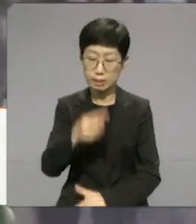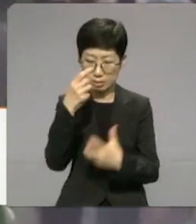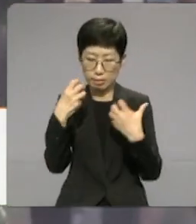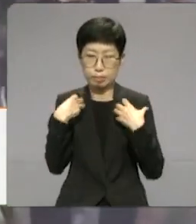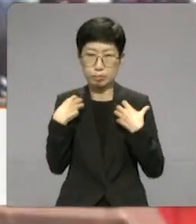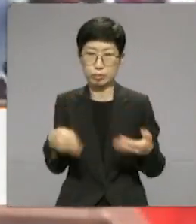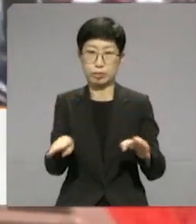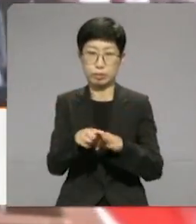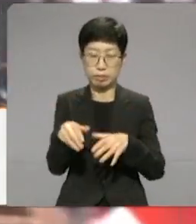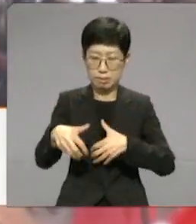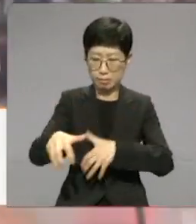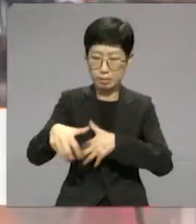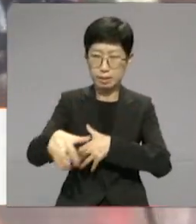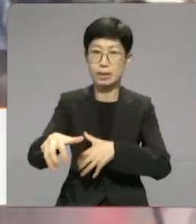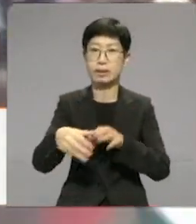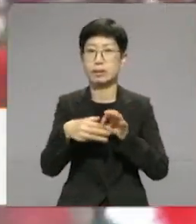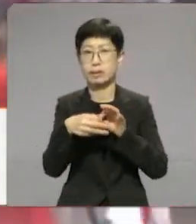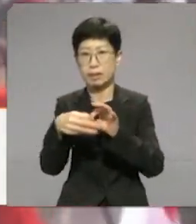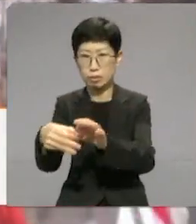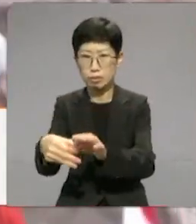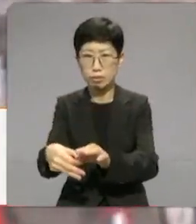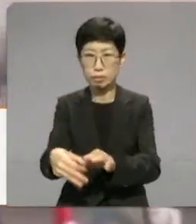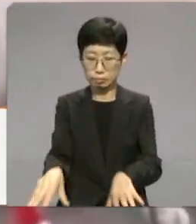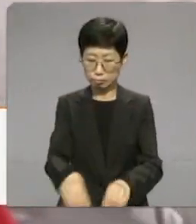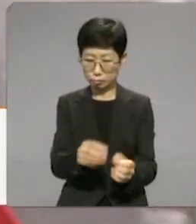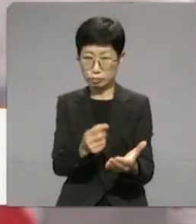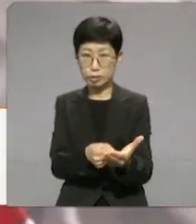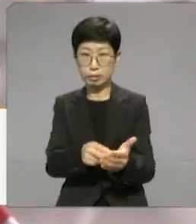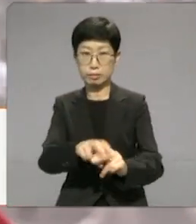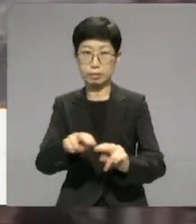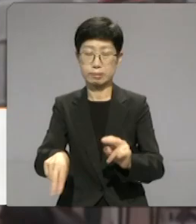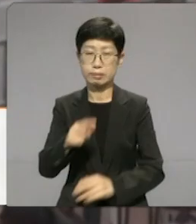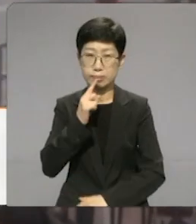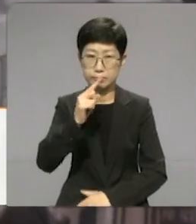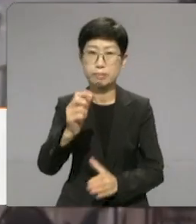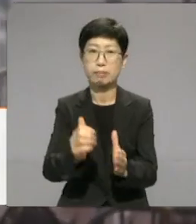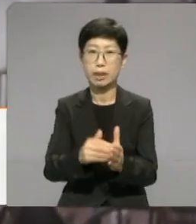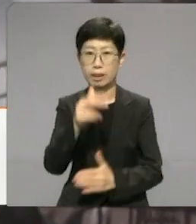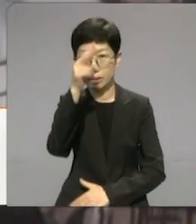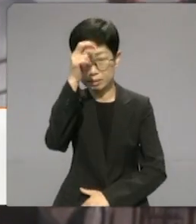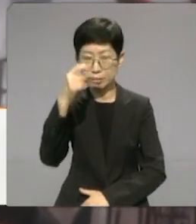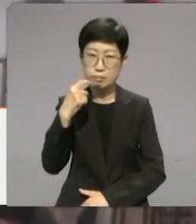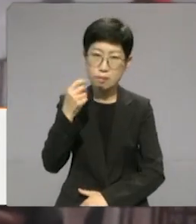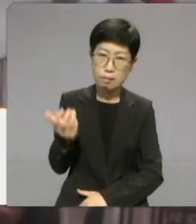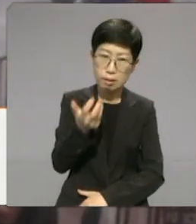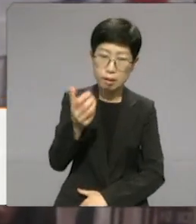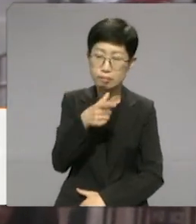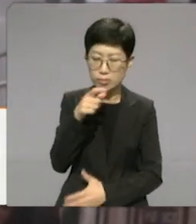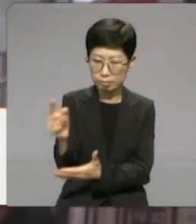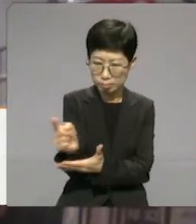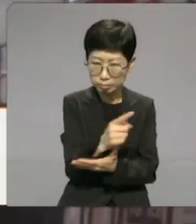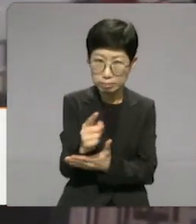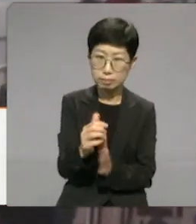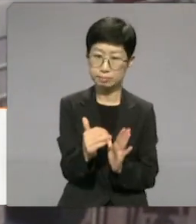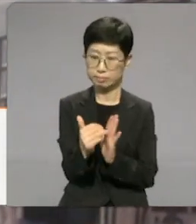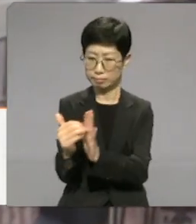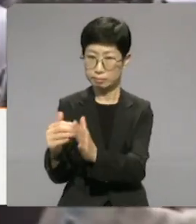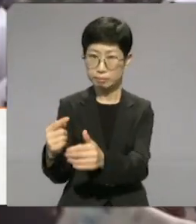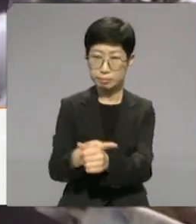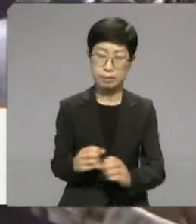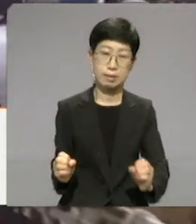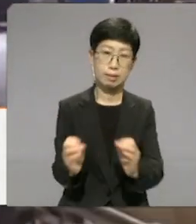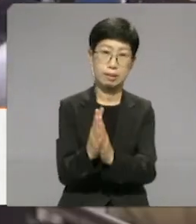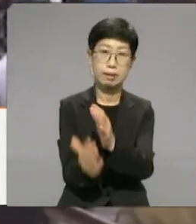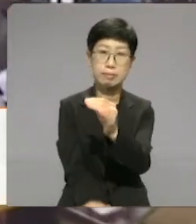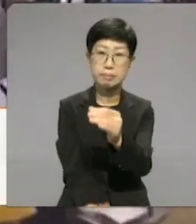청사를 향해 행진하며 주총리의 사퇴를 요구했습니다 경찰이 최루탄과 물대포로 진압에 나서며 충돌이